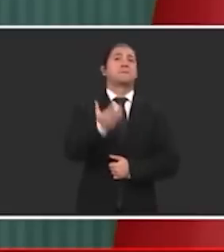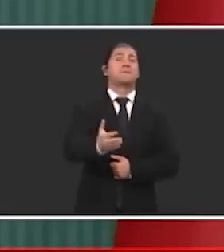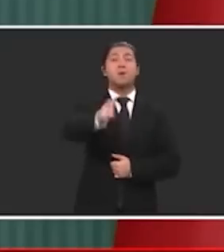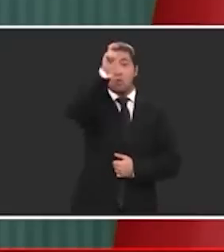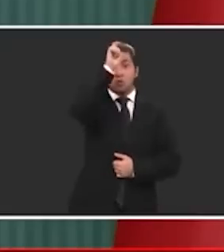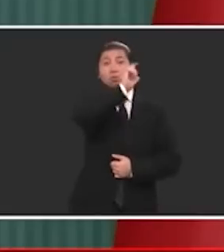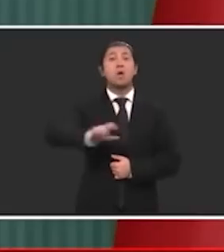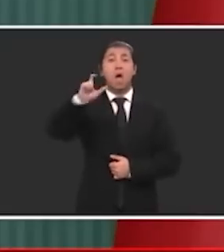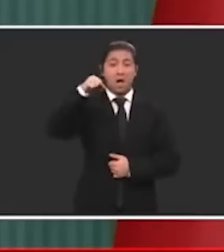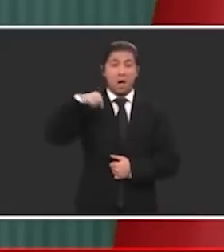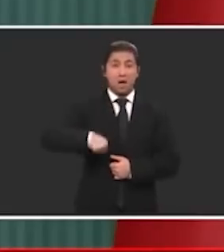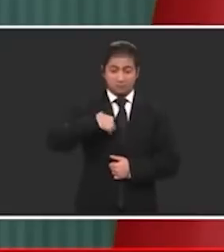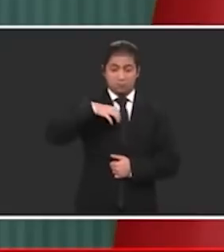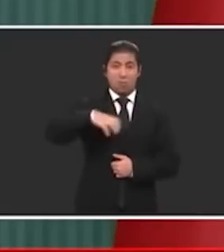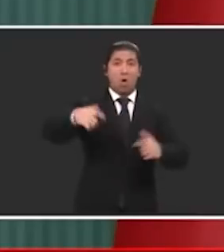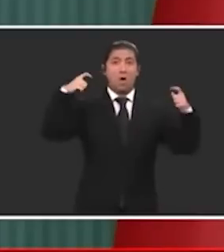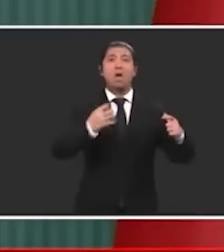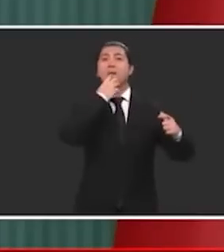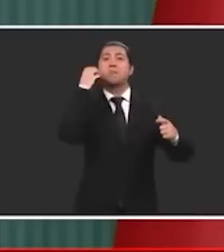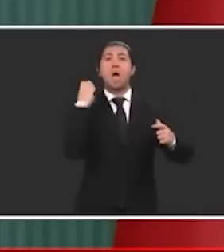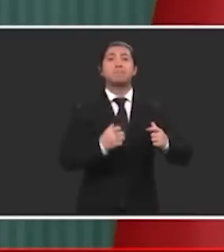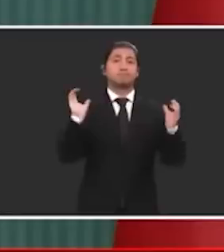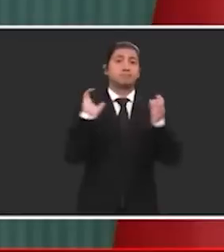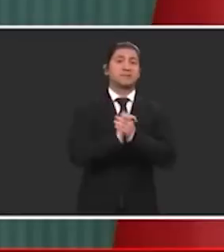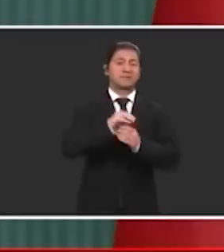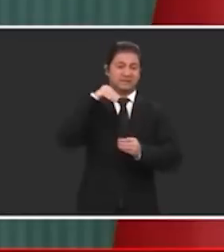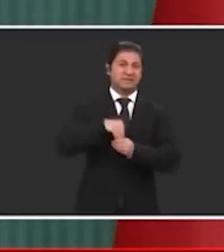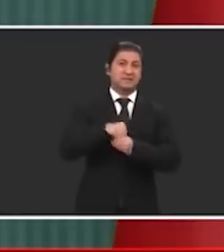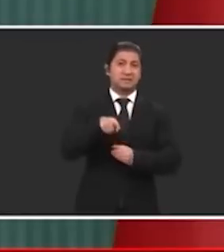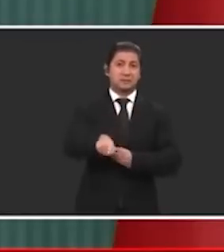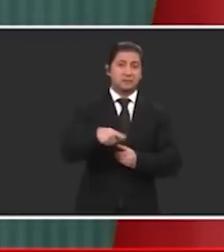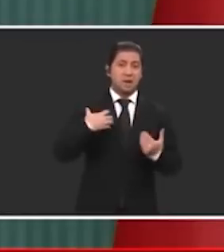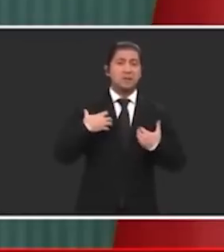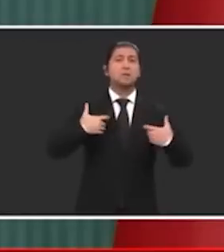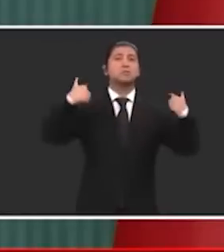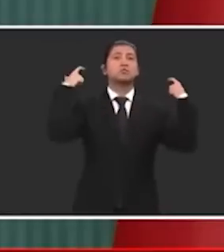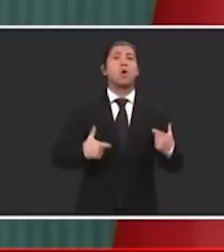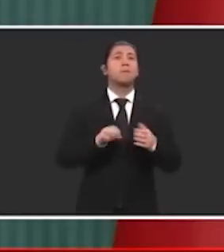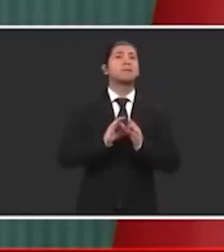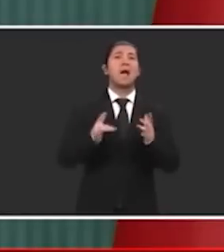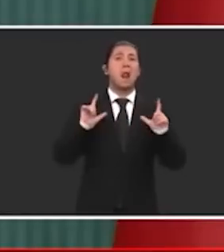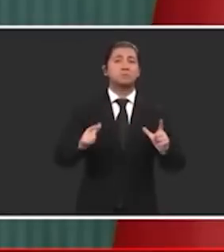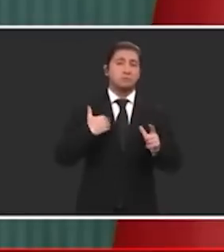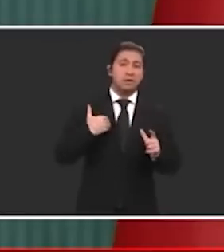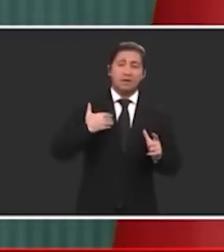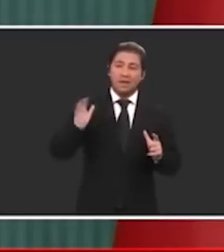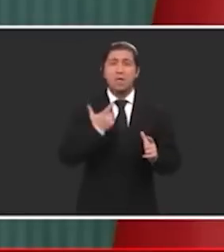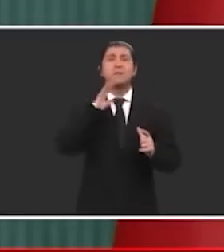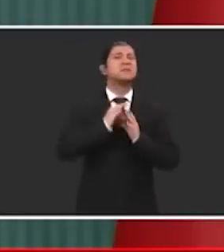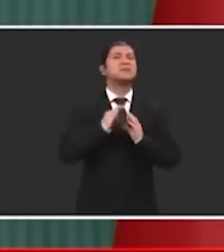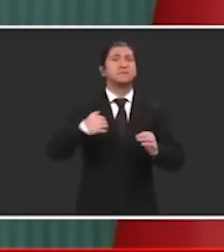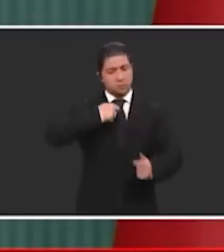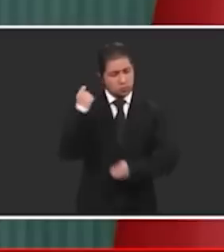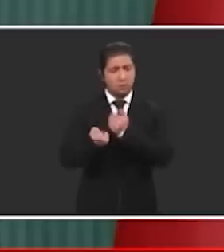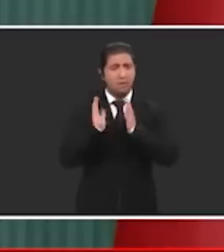Türkiye, bölgenin kalıcı barışa kavuşması için üzerine düşeni yapmaktan çekinmemiştir. Bundan sonra